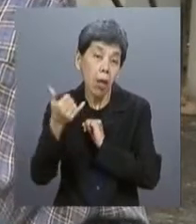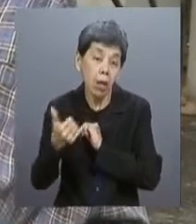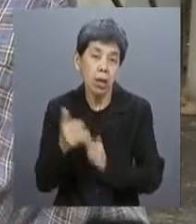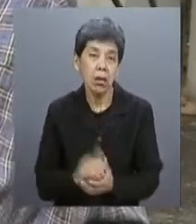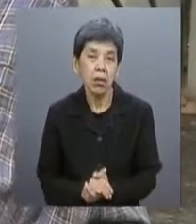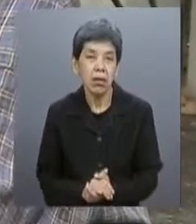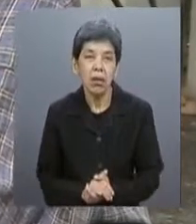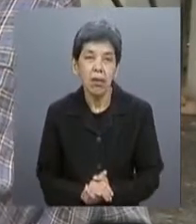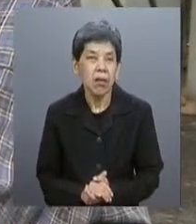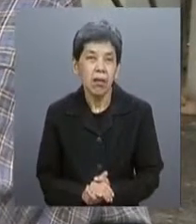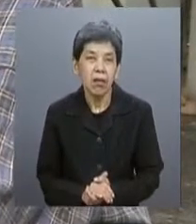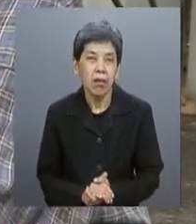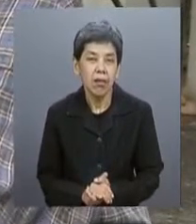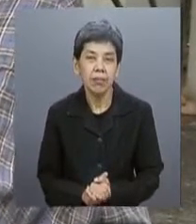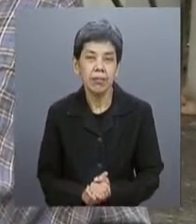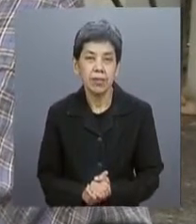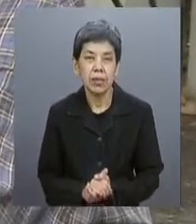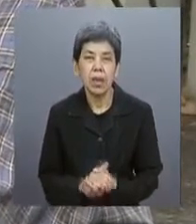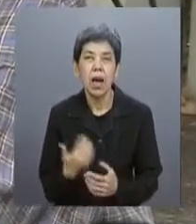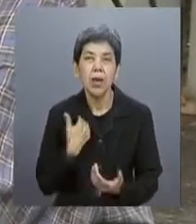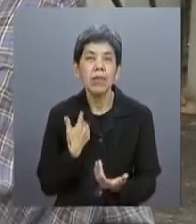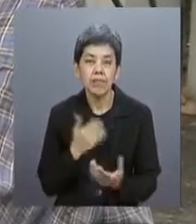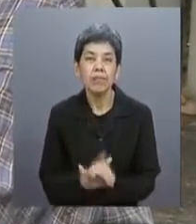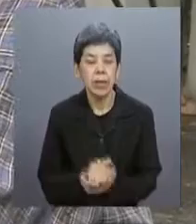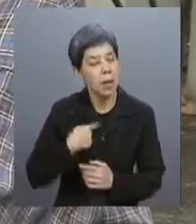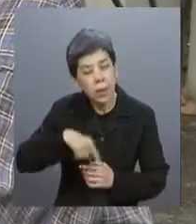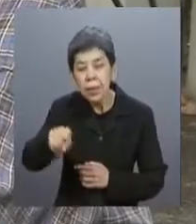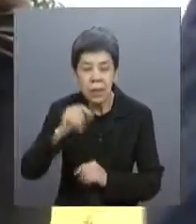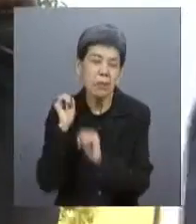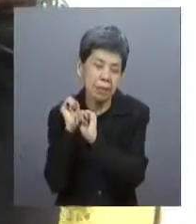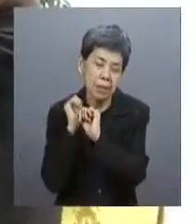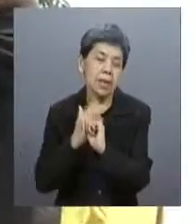จะห าไปกี่รอบ ยันเข้านั่นแหละยันเข้าเลิกส่งก็เลิกหา